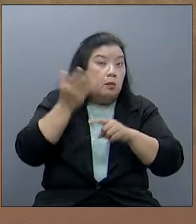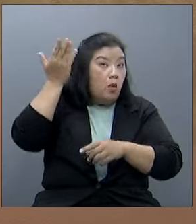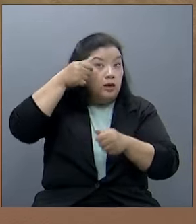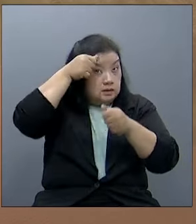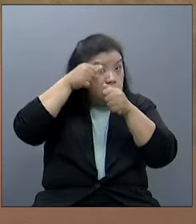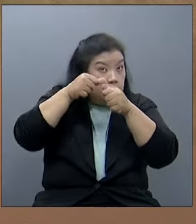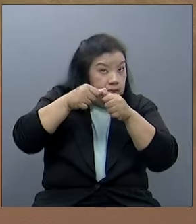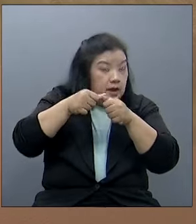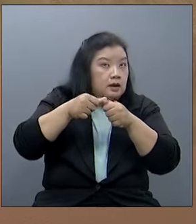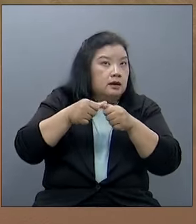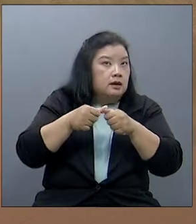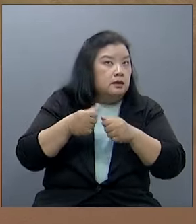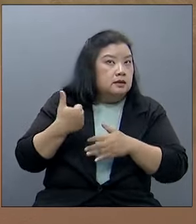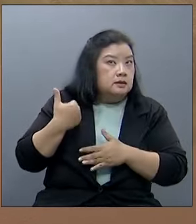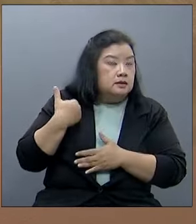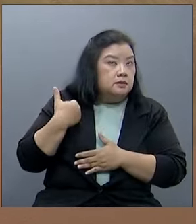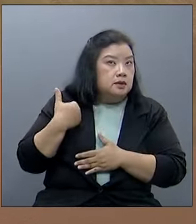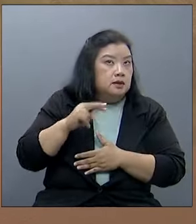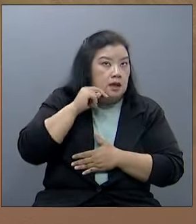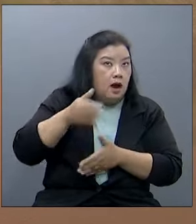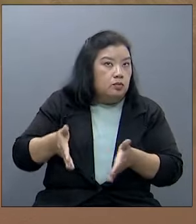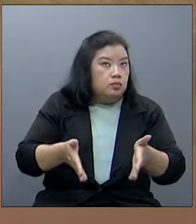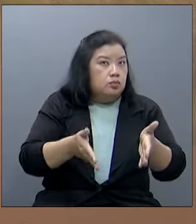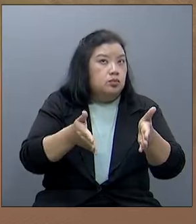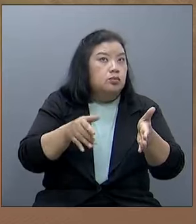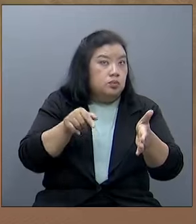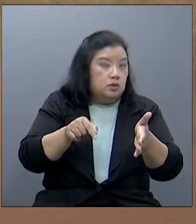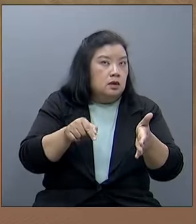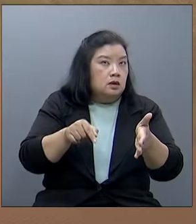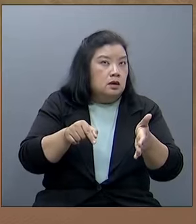คร หรือ